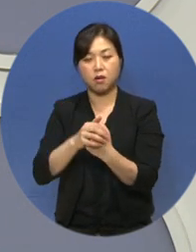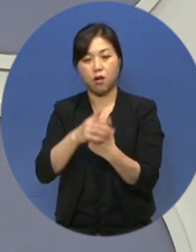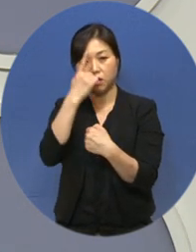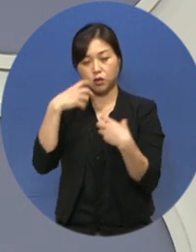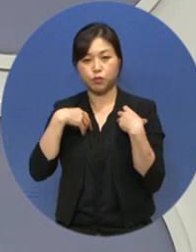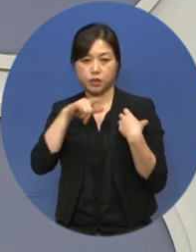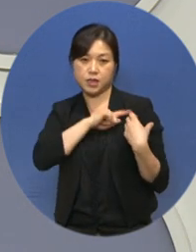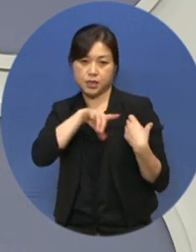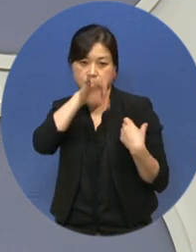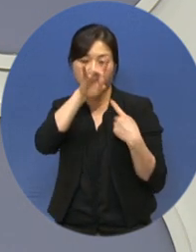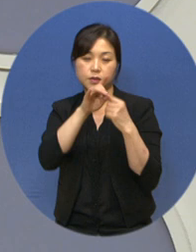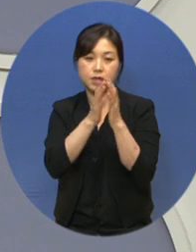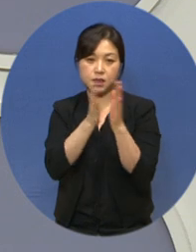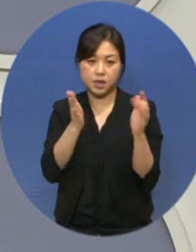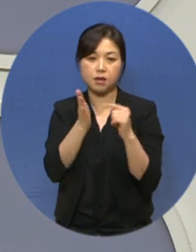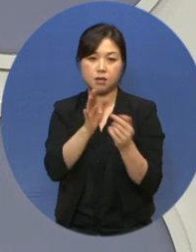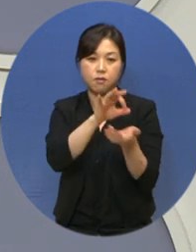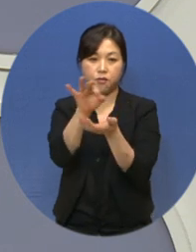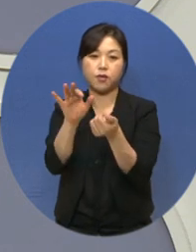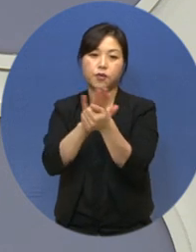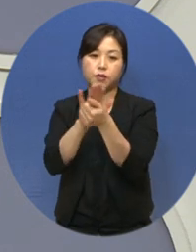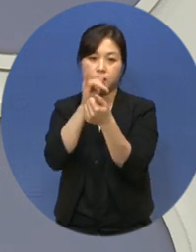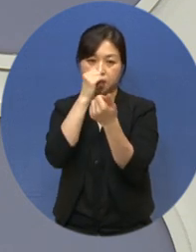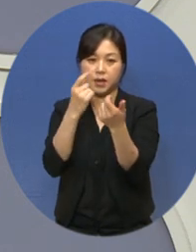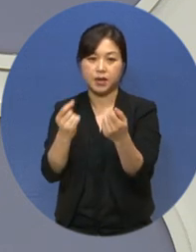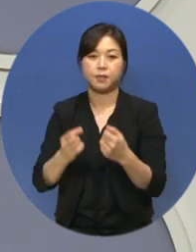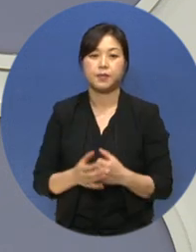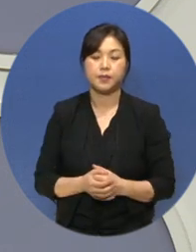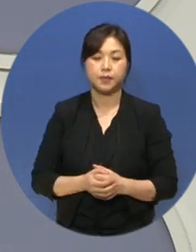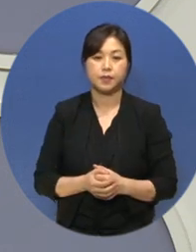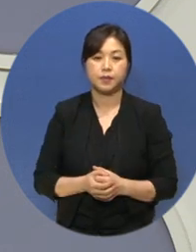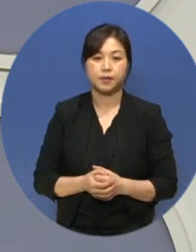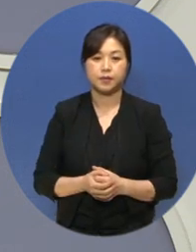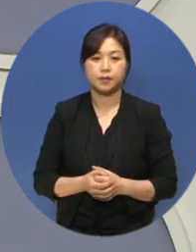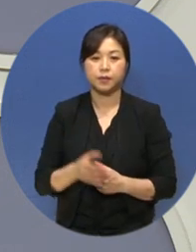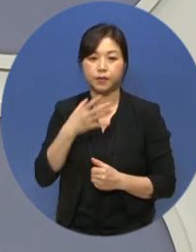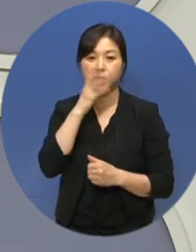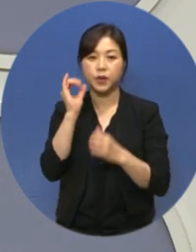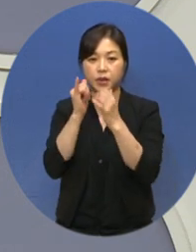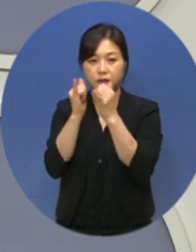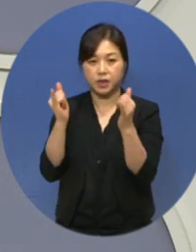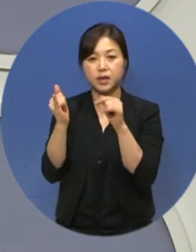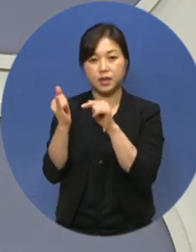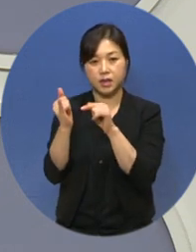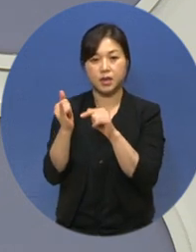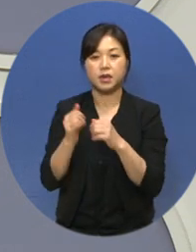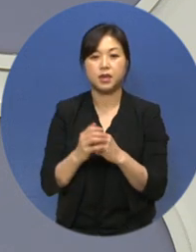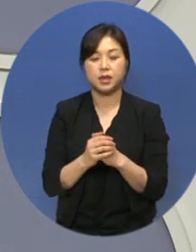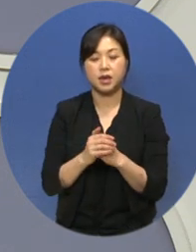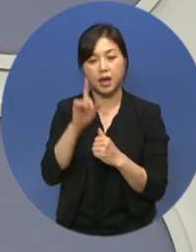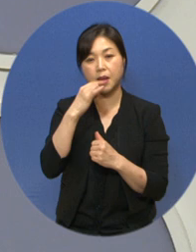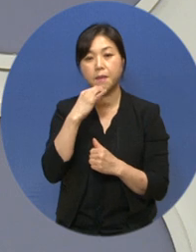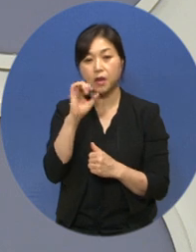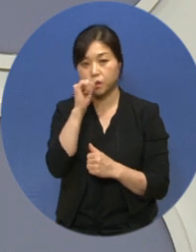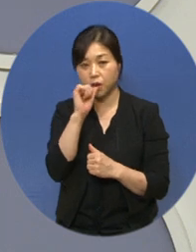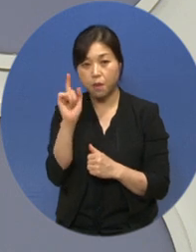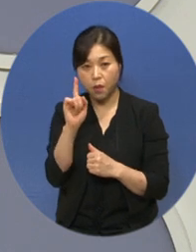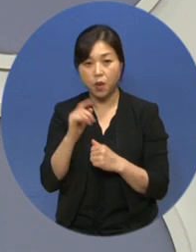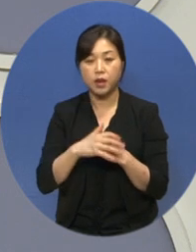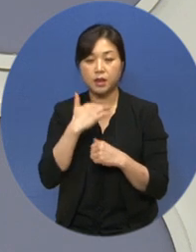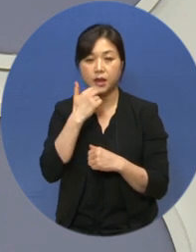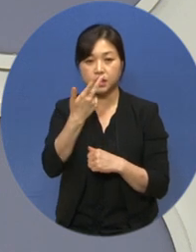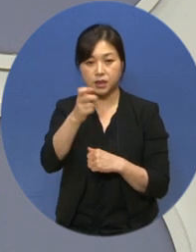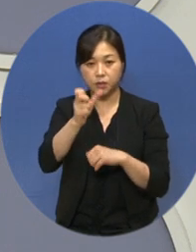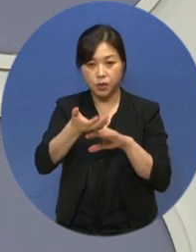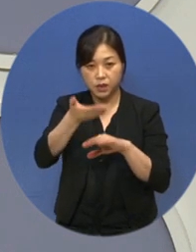지금 수행하고 있다 그럼 하시면 됩니다 어르신 m 거 충남을 위해서는 너 한 가지만 수 걸린다면 요 75세 에서